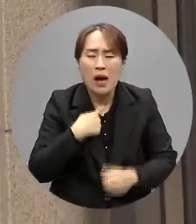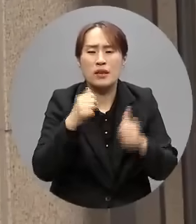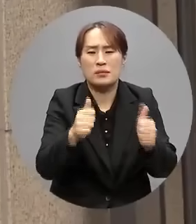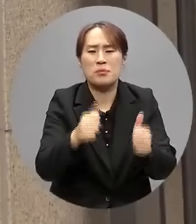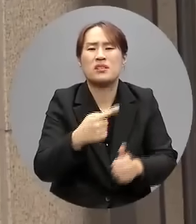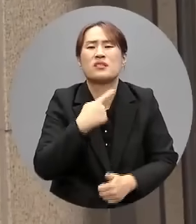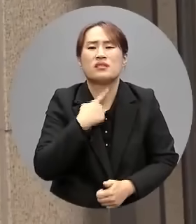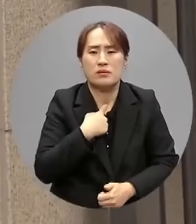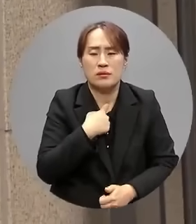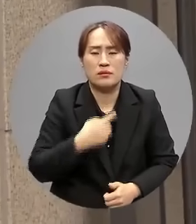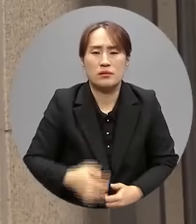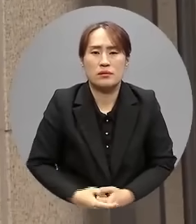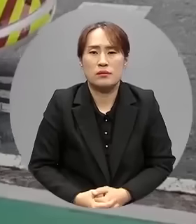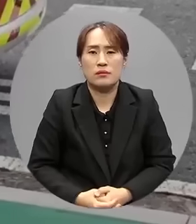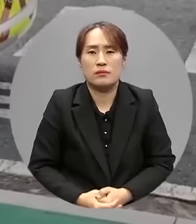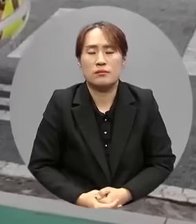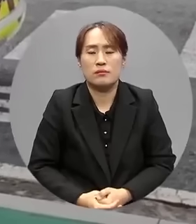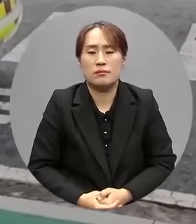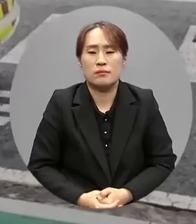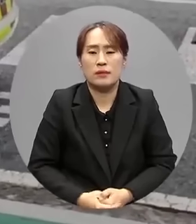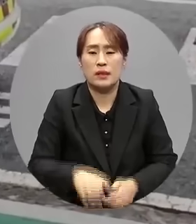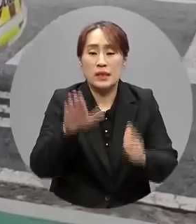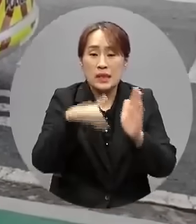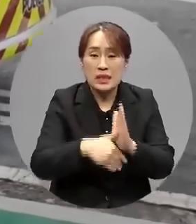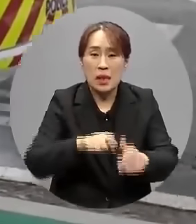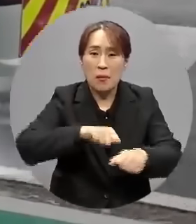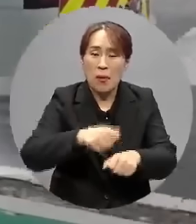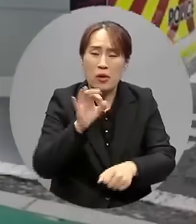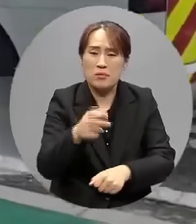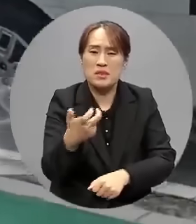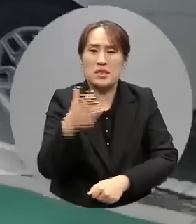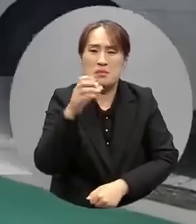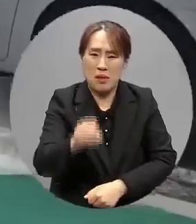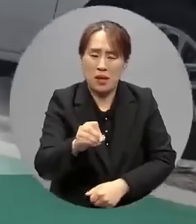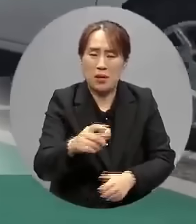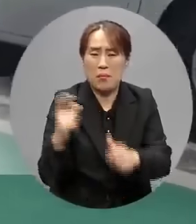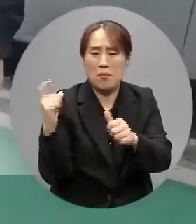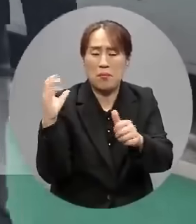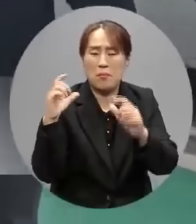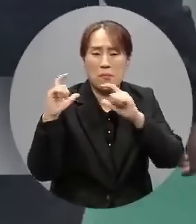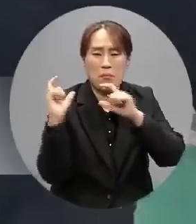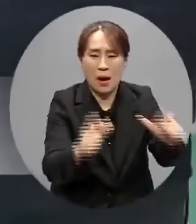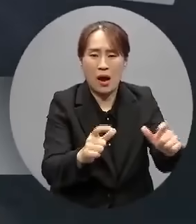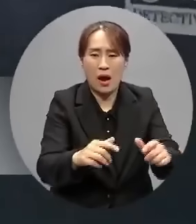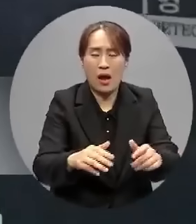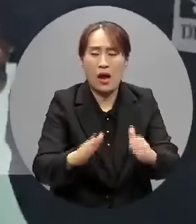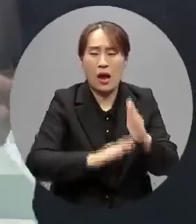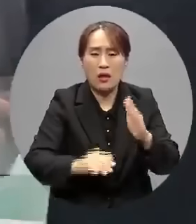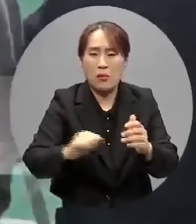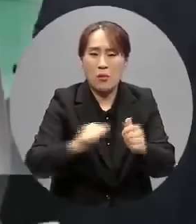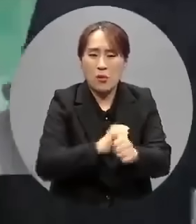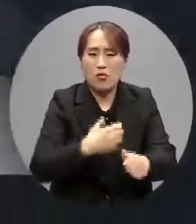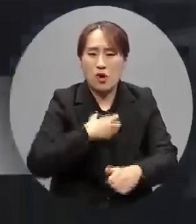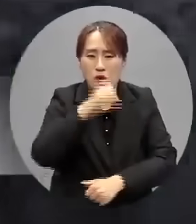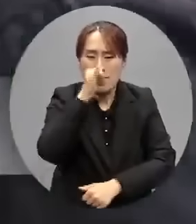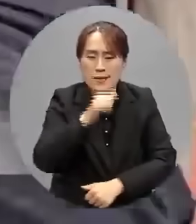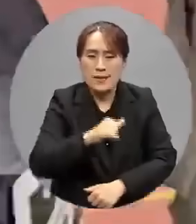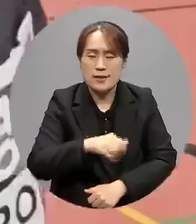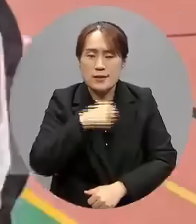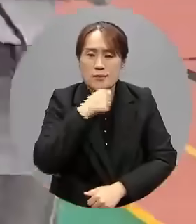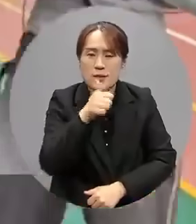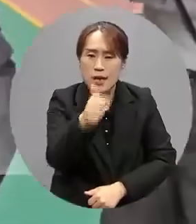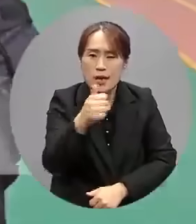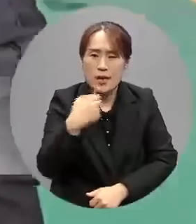받은 전력이 있었습니다 당시에는 벌금 70만 원을 받았는데 가정 폭력 재발이 우려되 가장 높은 a